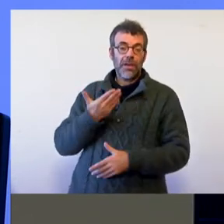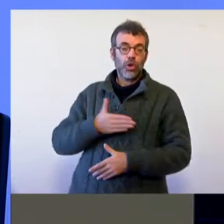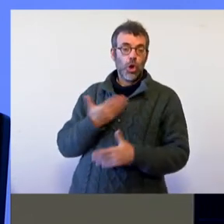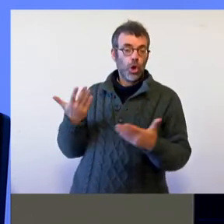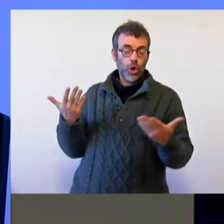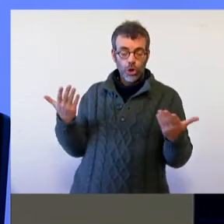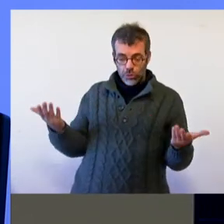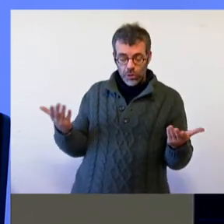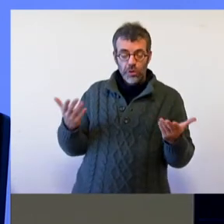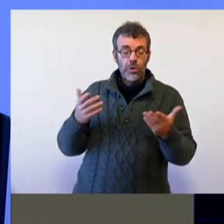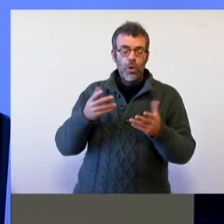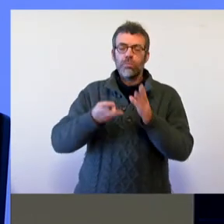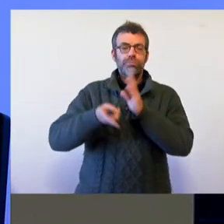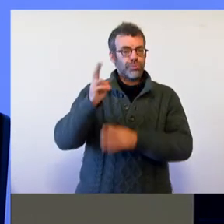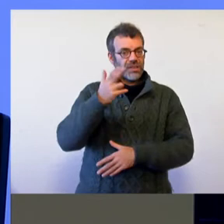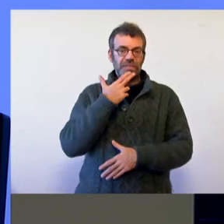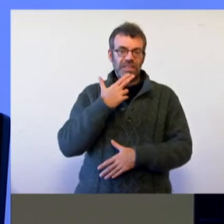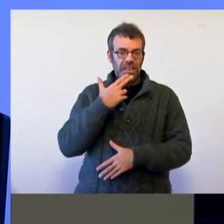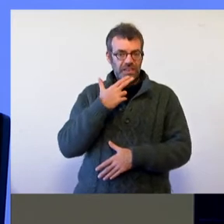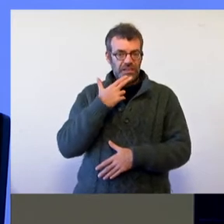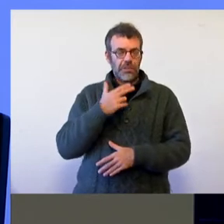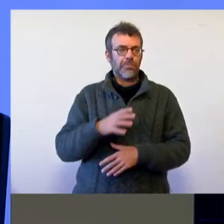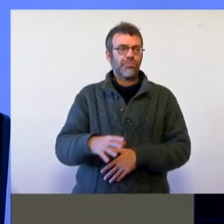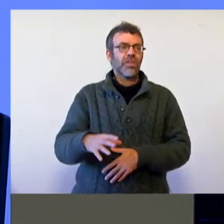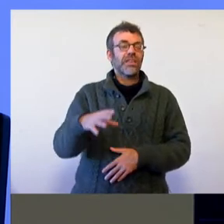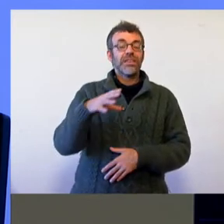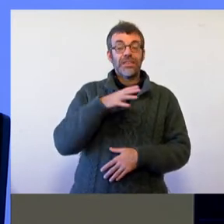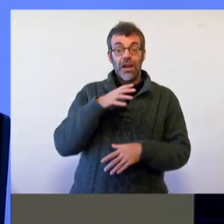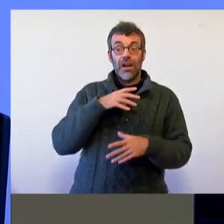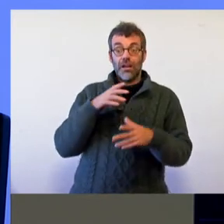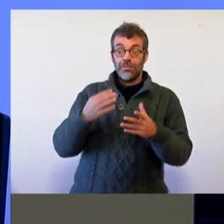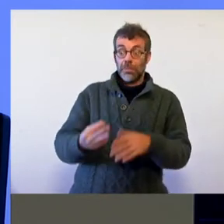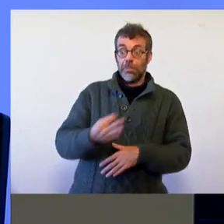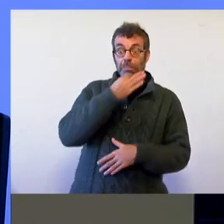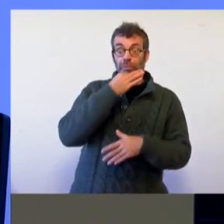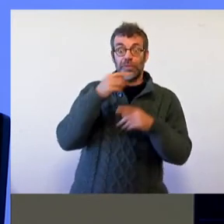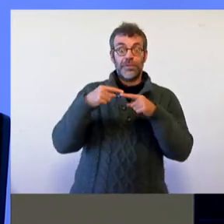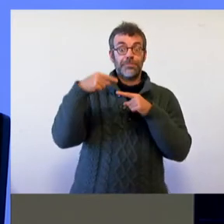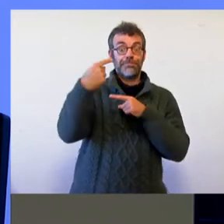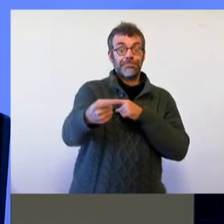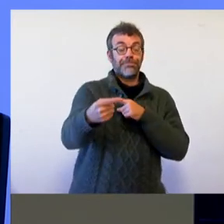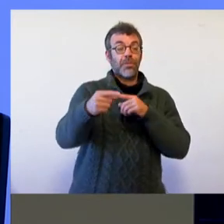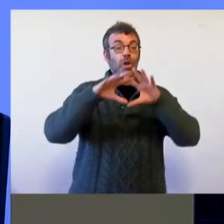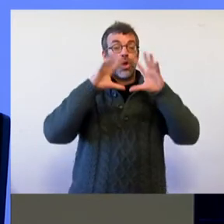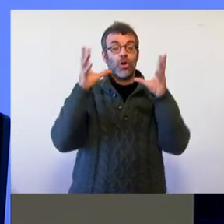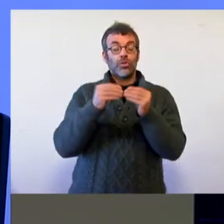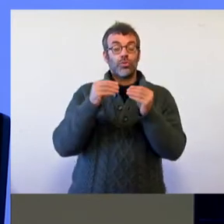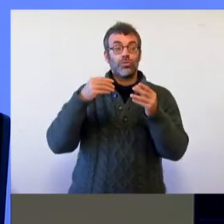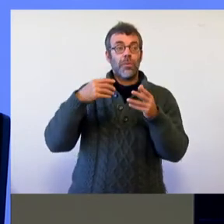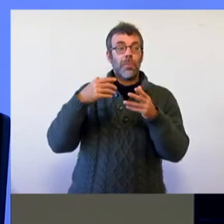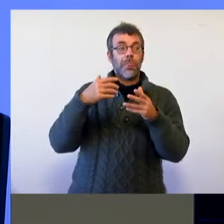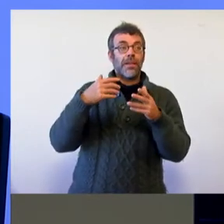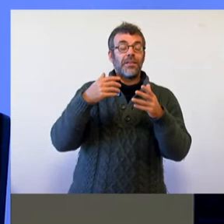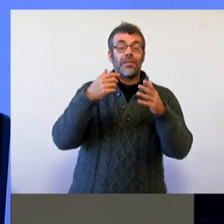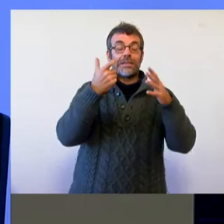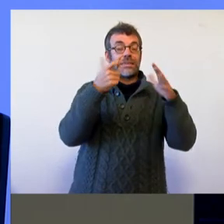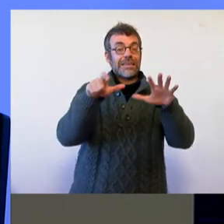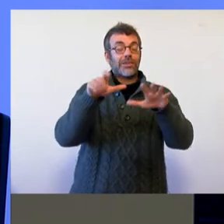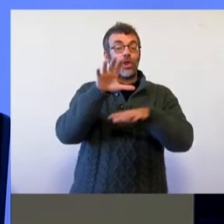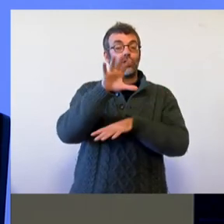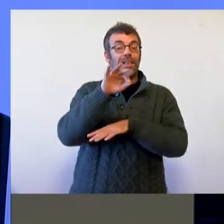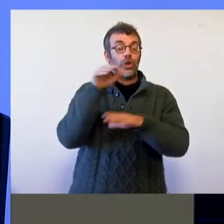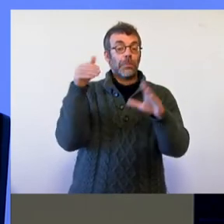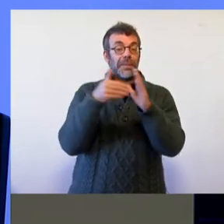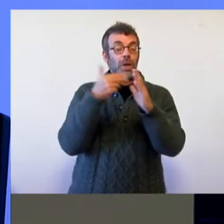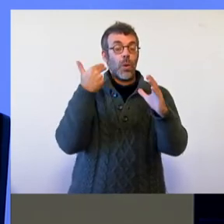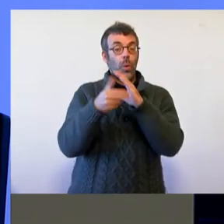qu'auparavant. Je dis parce qu'il y a un effet d'opportunité avec les Jeux Olympiques, parce que c'est un investissement de l'ordre de 750 000 euros, donc c'est très